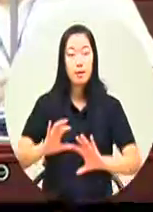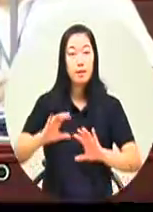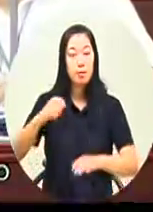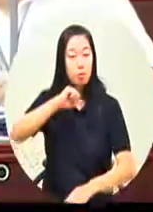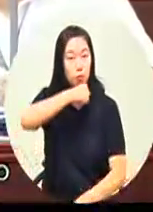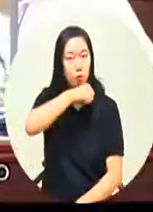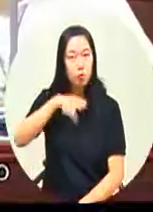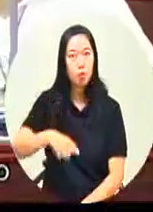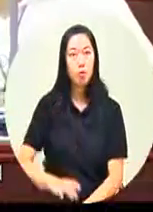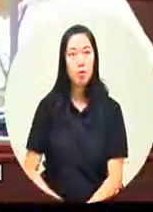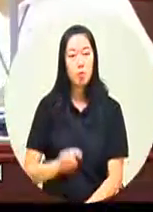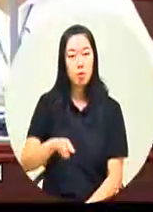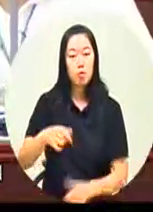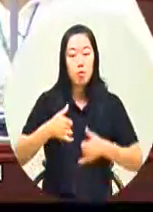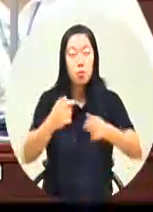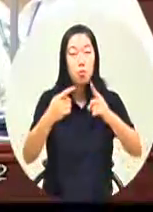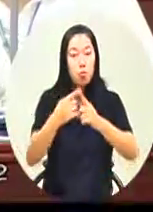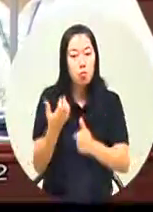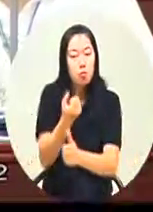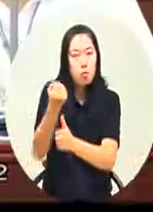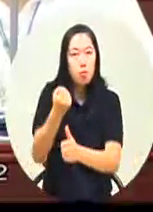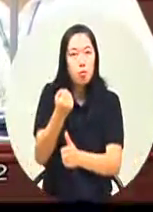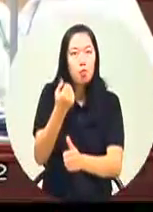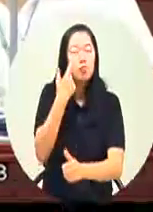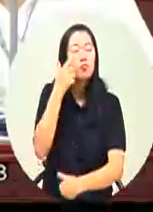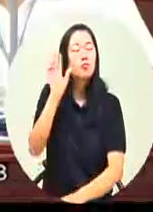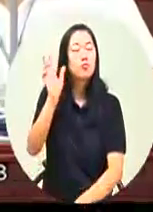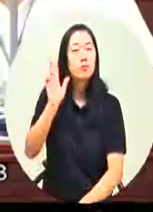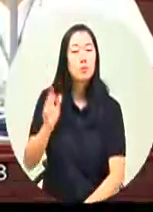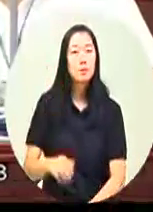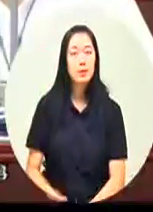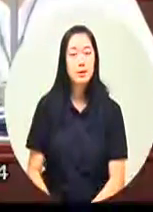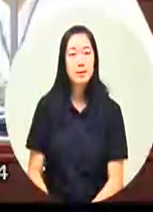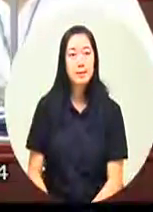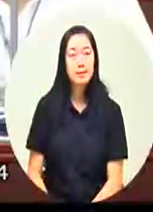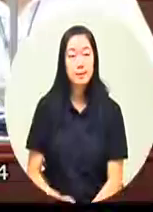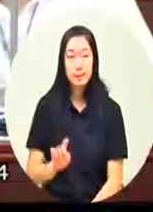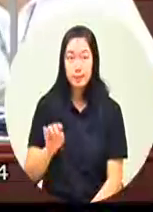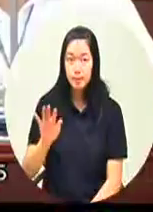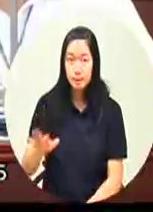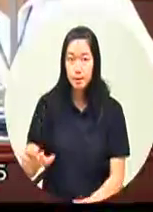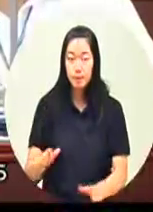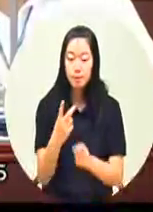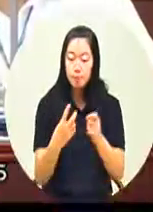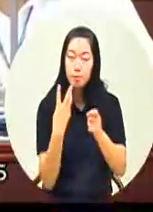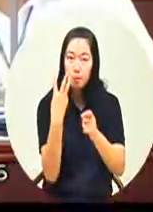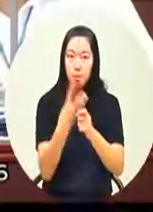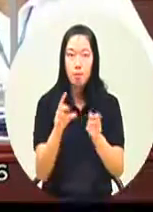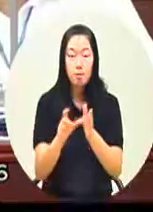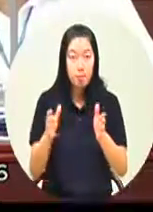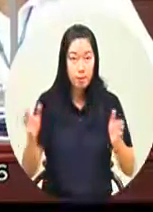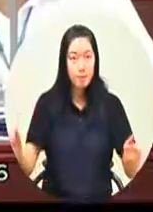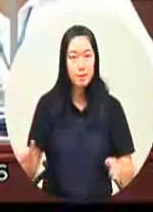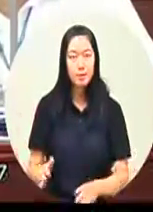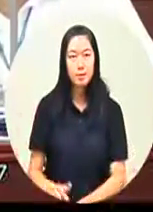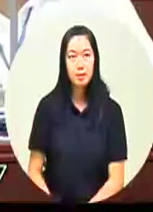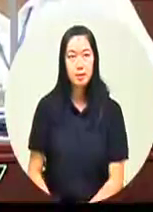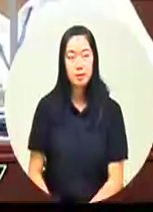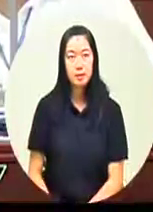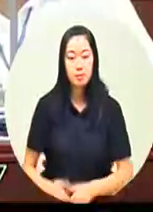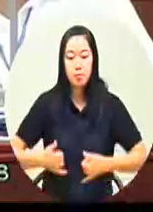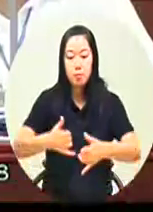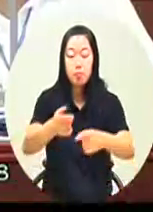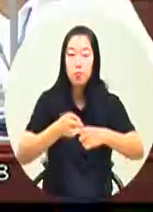整个用路人的习惯比较疏忽到这一个部分。那我们经过这3年的这个路口